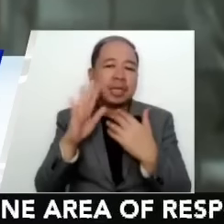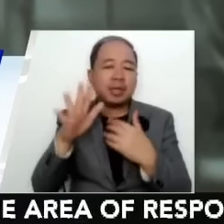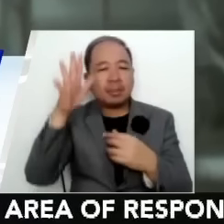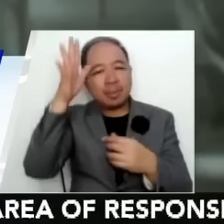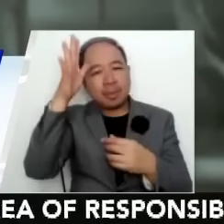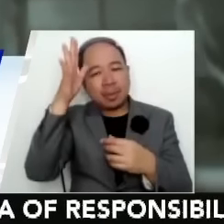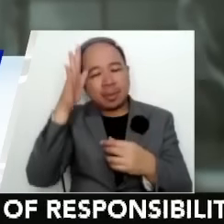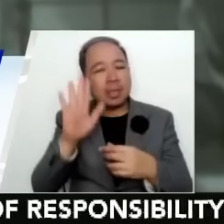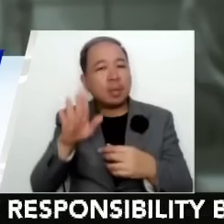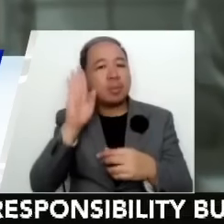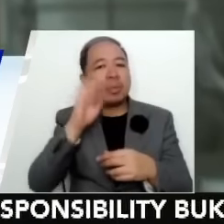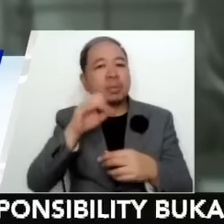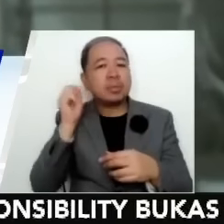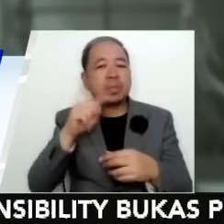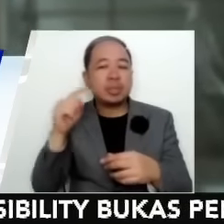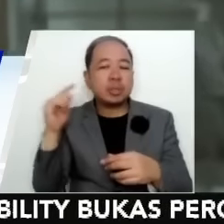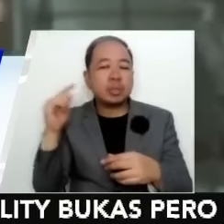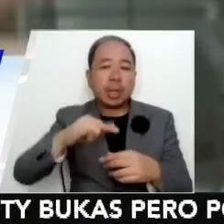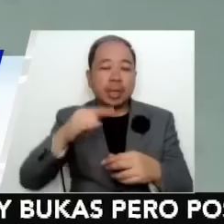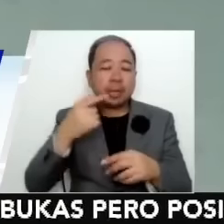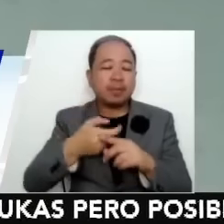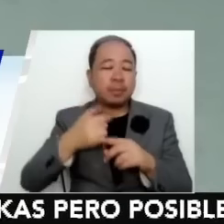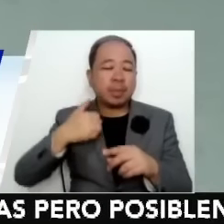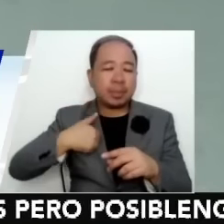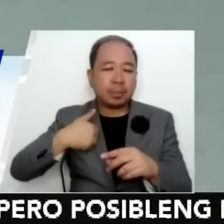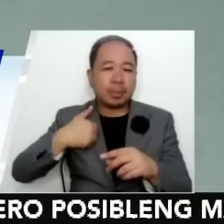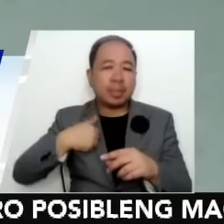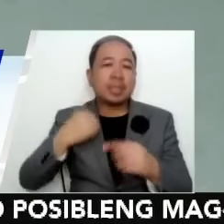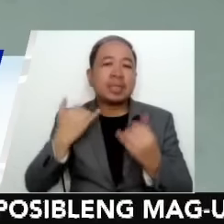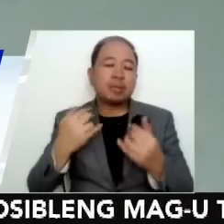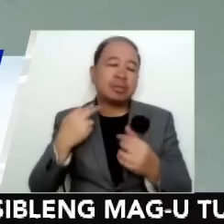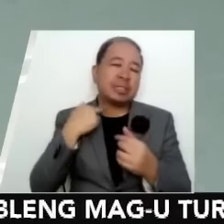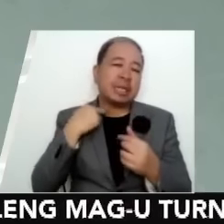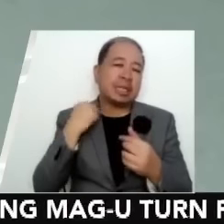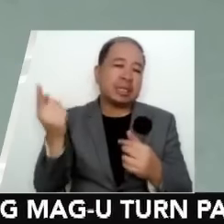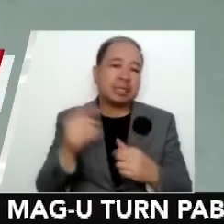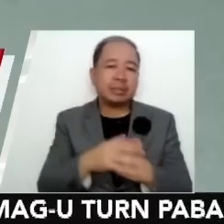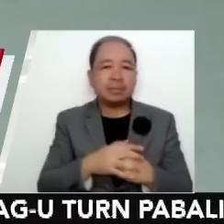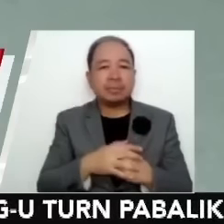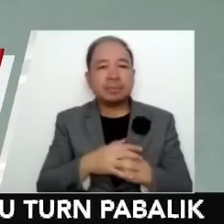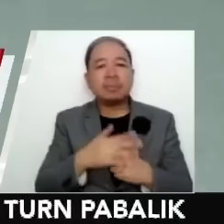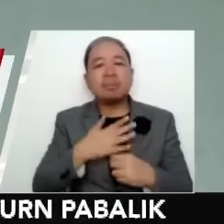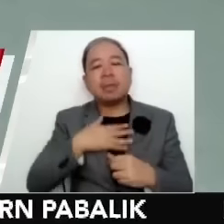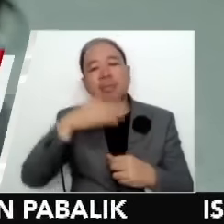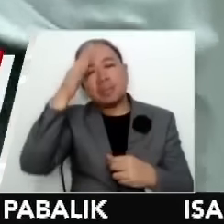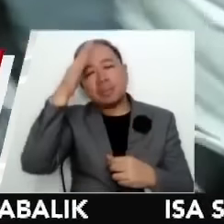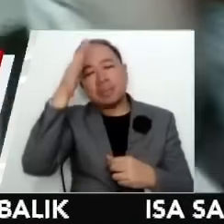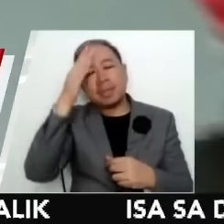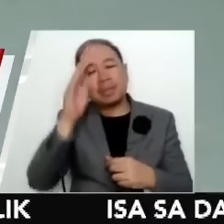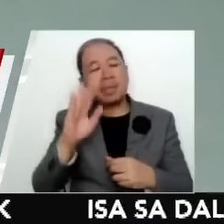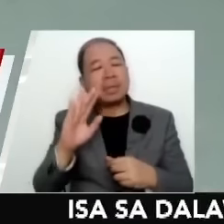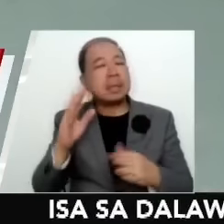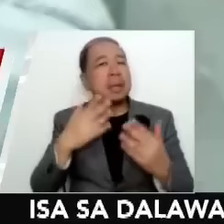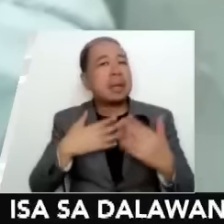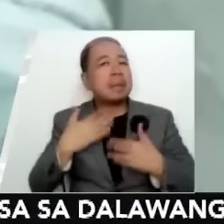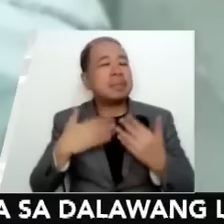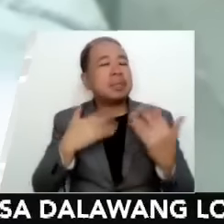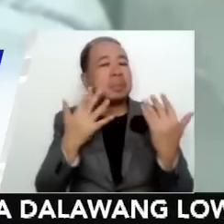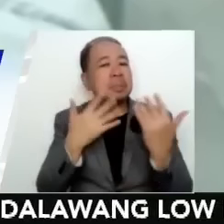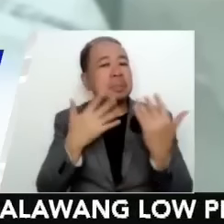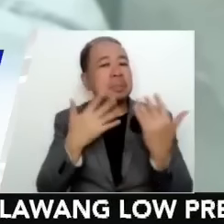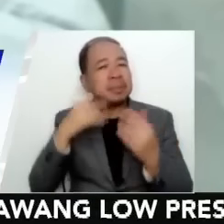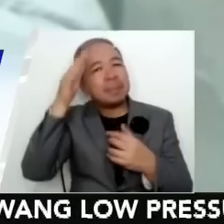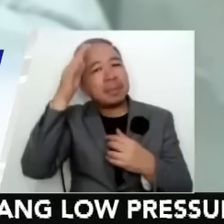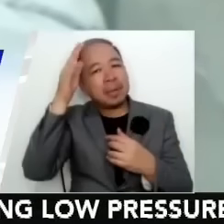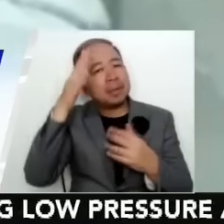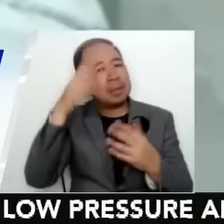galing Canada, sa Milaor naman na stranded. 95th birthday po ng daddy, happy birthday daddy, kahit nandito kami.